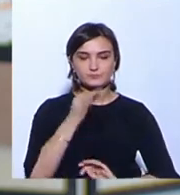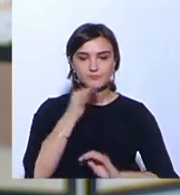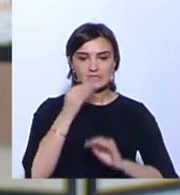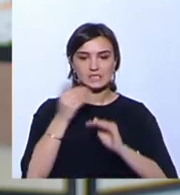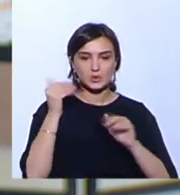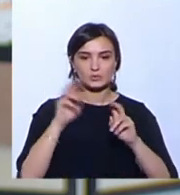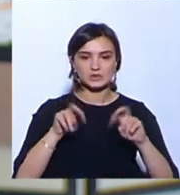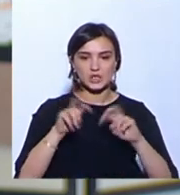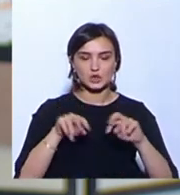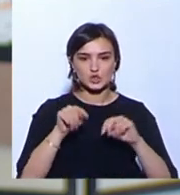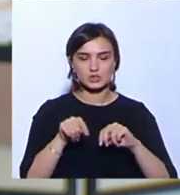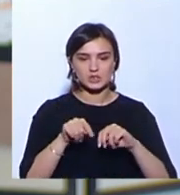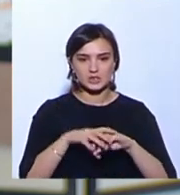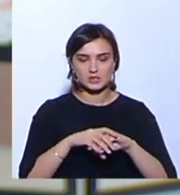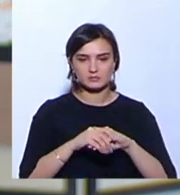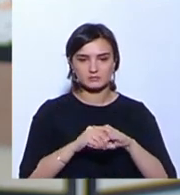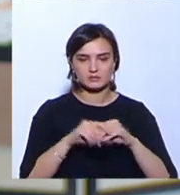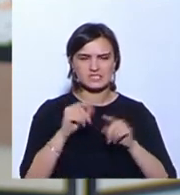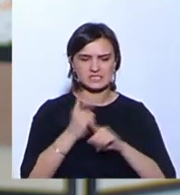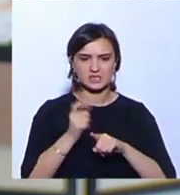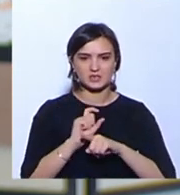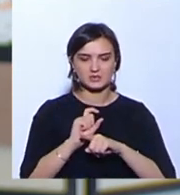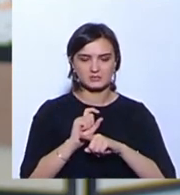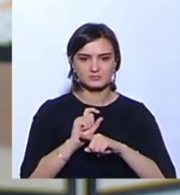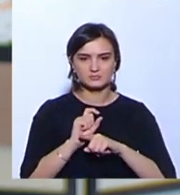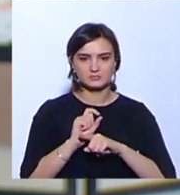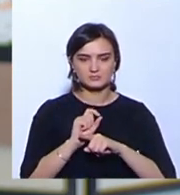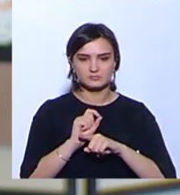ადრეული დიაგნოსტიკა ძალიან